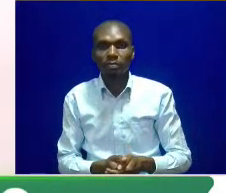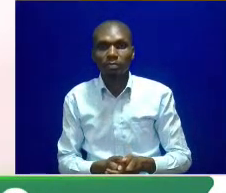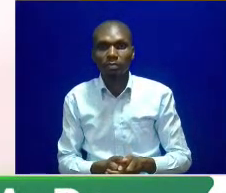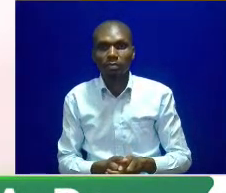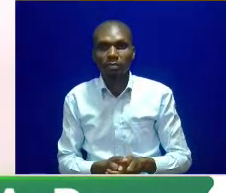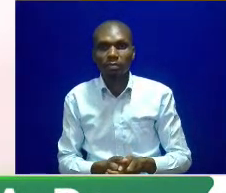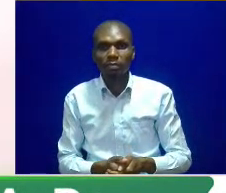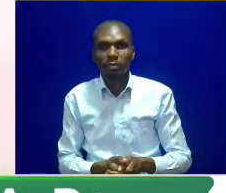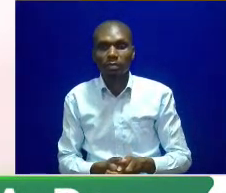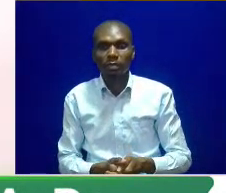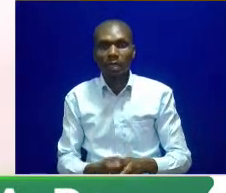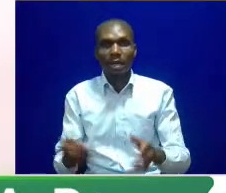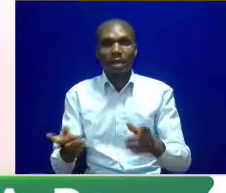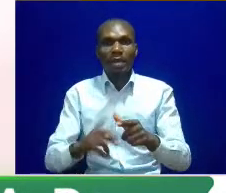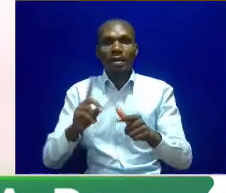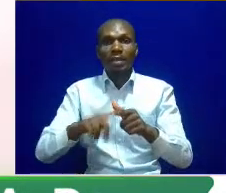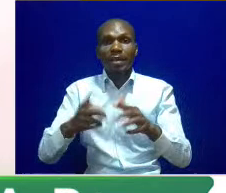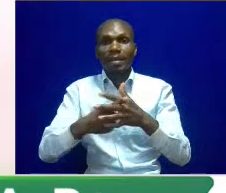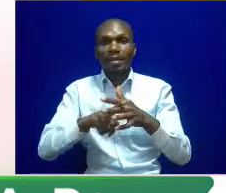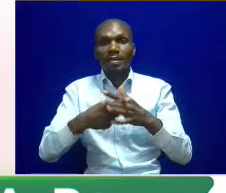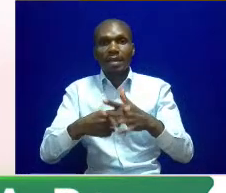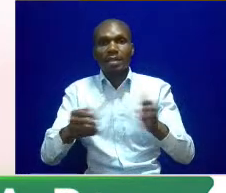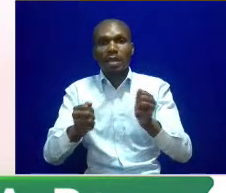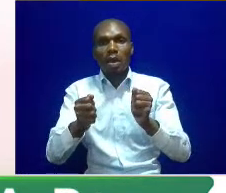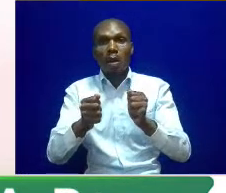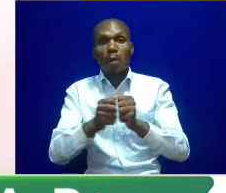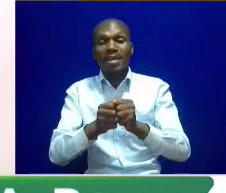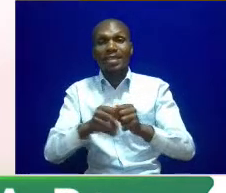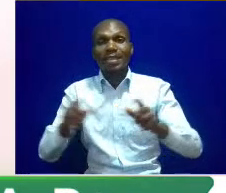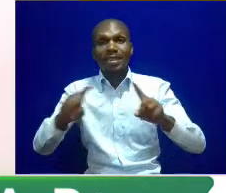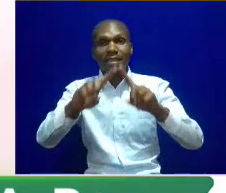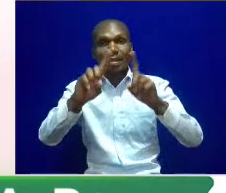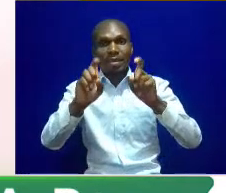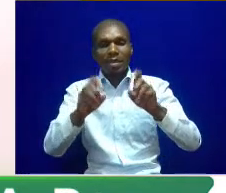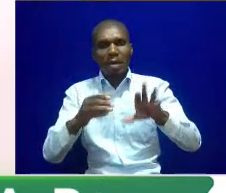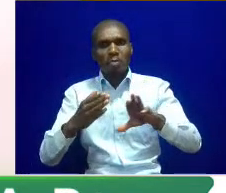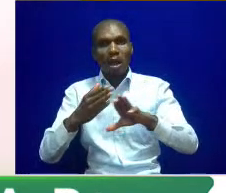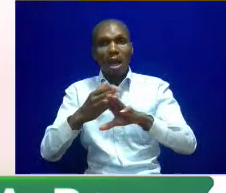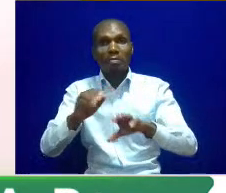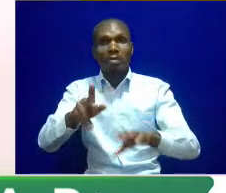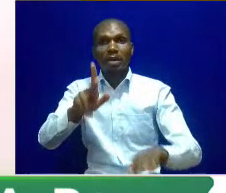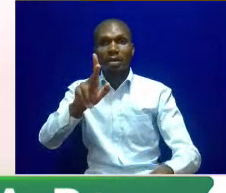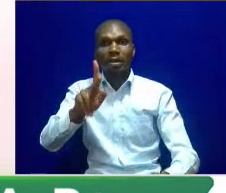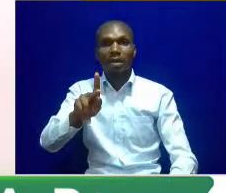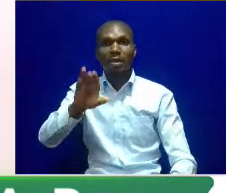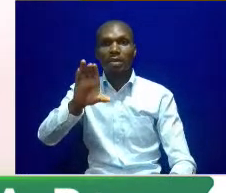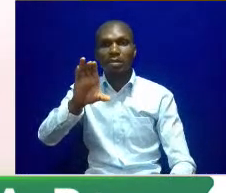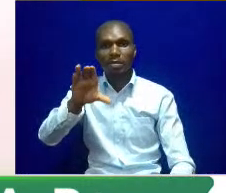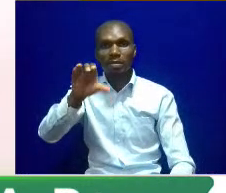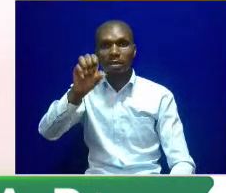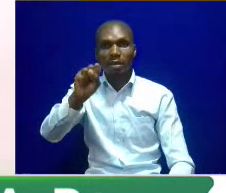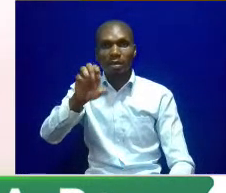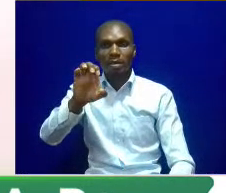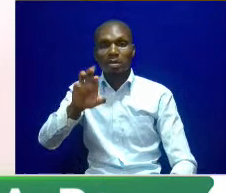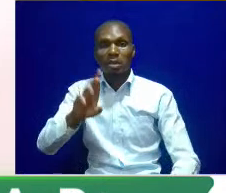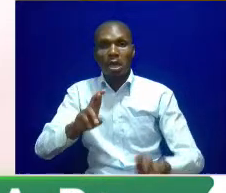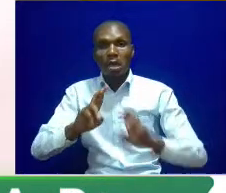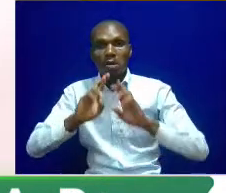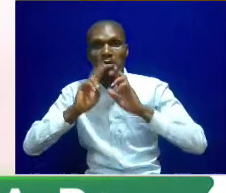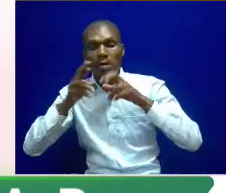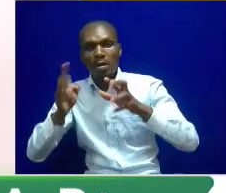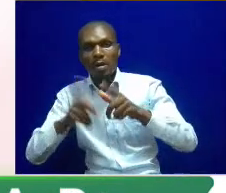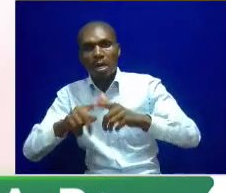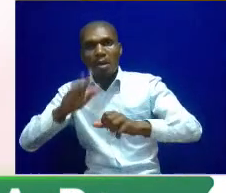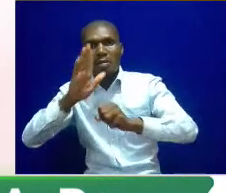Onyancha. Igotoko chaka kuruwa sensemo yamatemo na onyama ya gaya matemo wa KCSE kubaga kubwatu kwa skuru chinyinge niko chia kwa